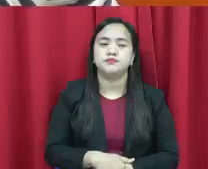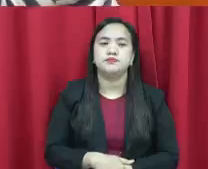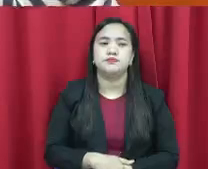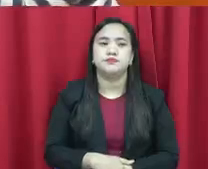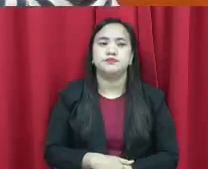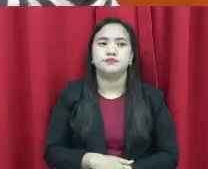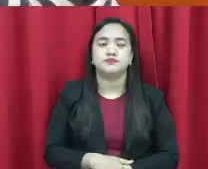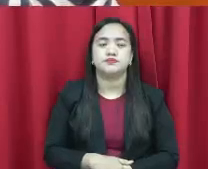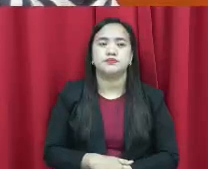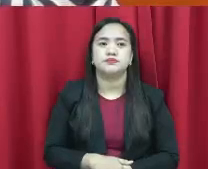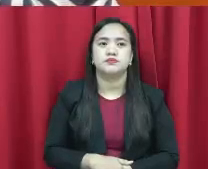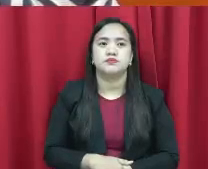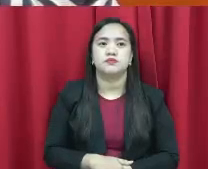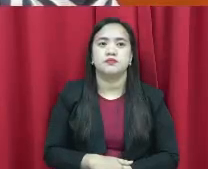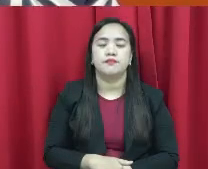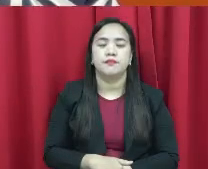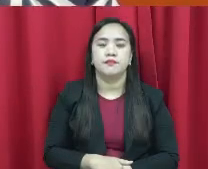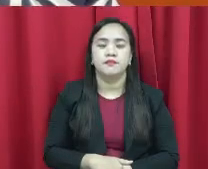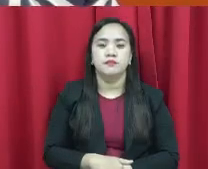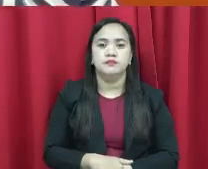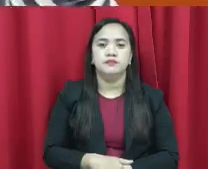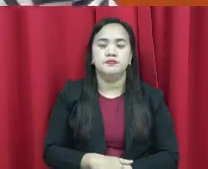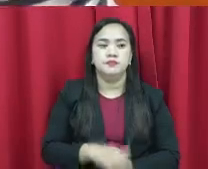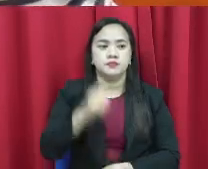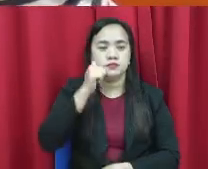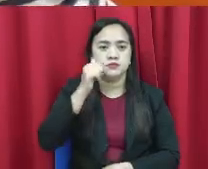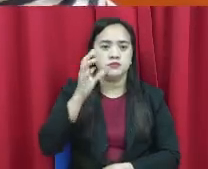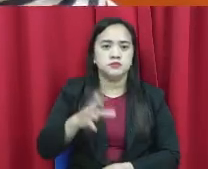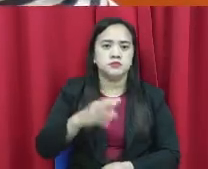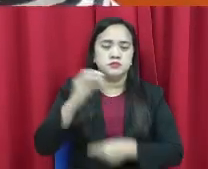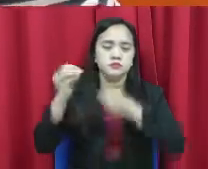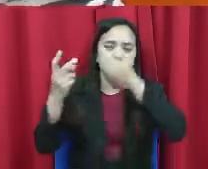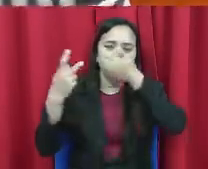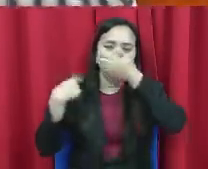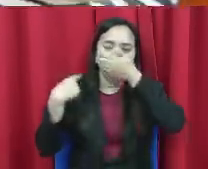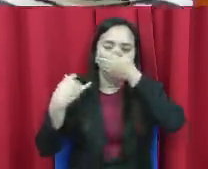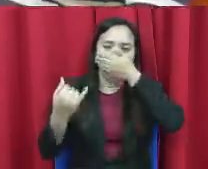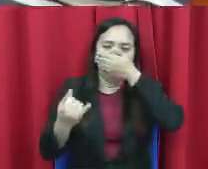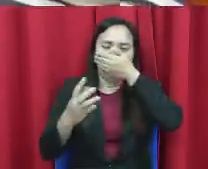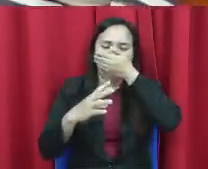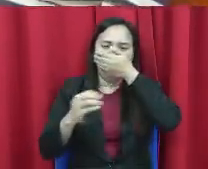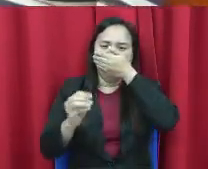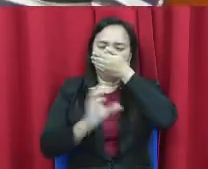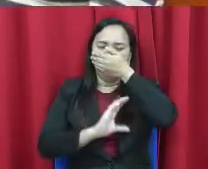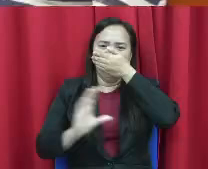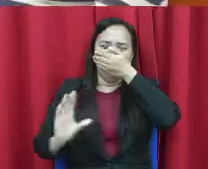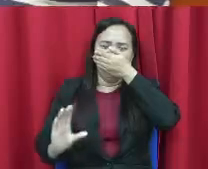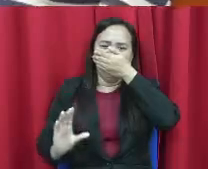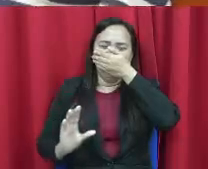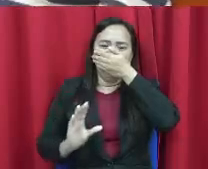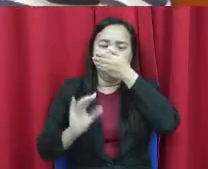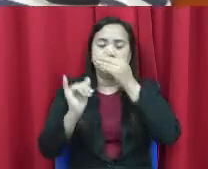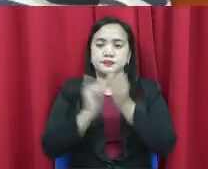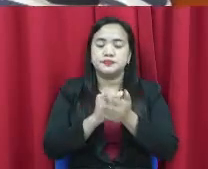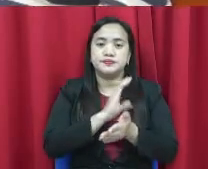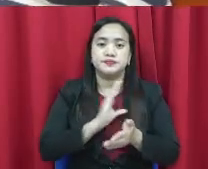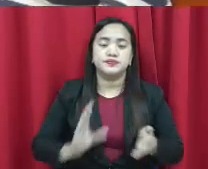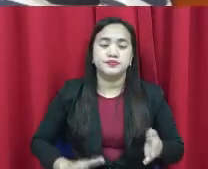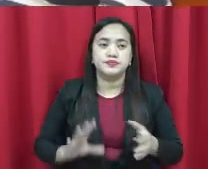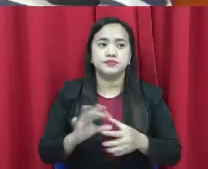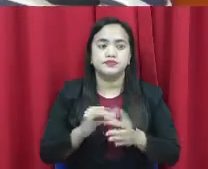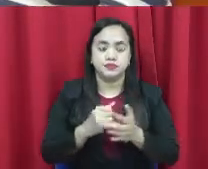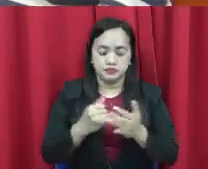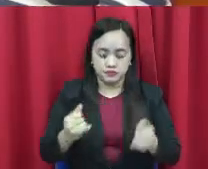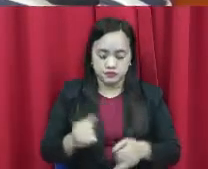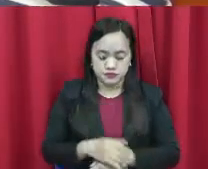ako bilang ah asawang babae Ako ay ambassador ni Kristo and dala-dala ko rin ang pangalan niya ay si ano yan